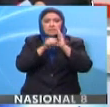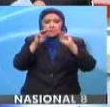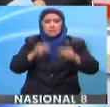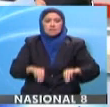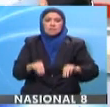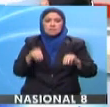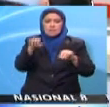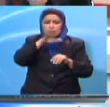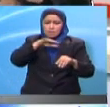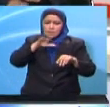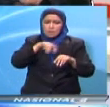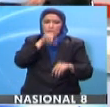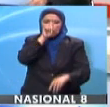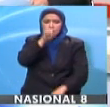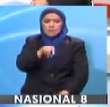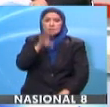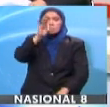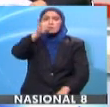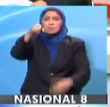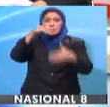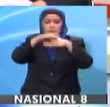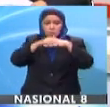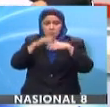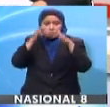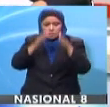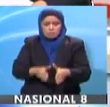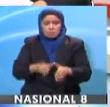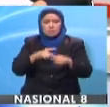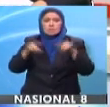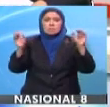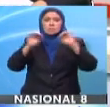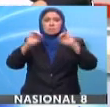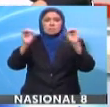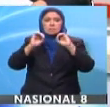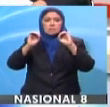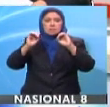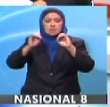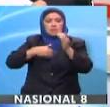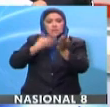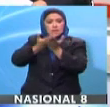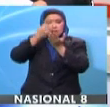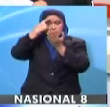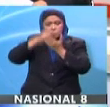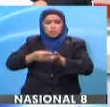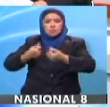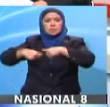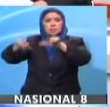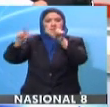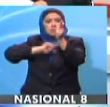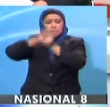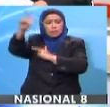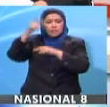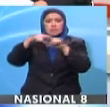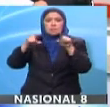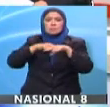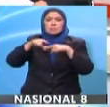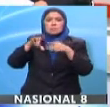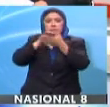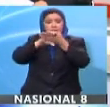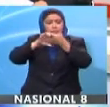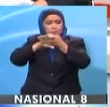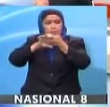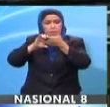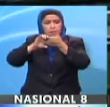juta orang sebuan itu tiada cadangan untuk membenarkan pemegang KAD unhcr untuk bekerja di negara ini ini